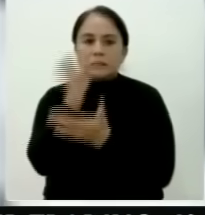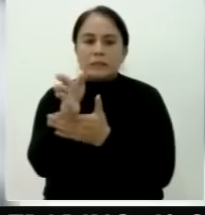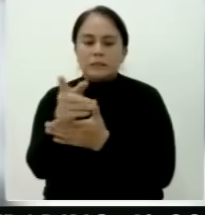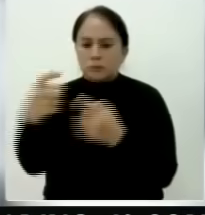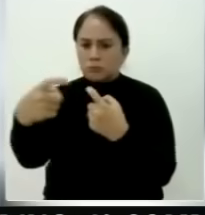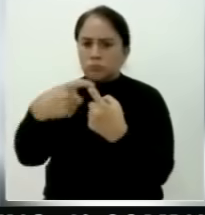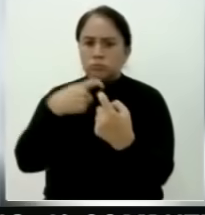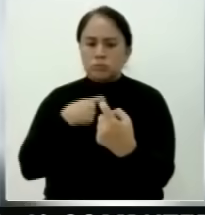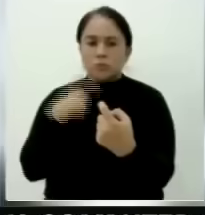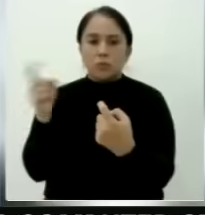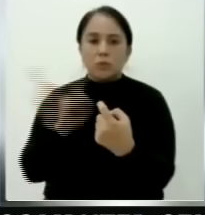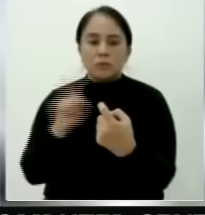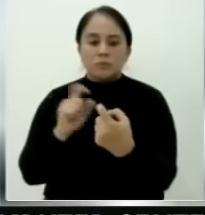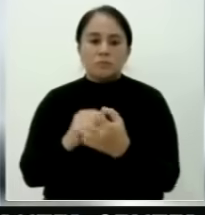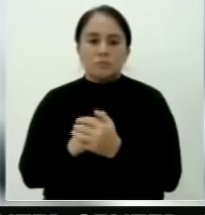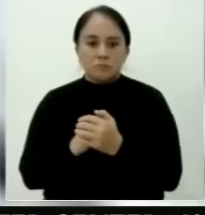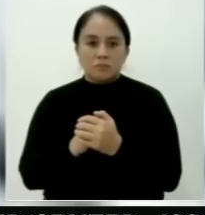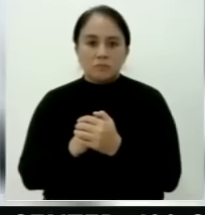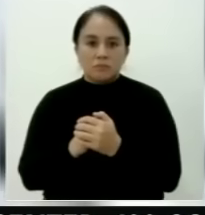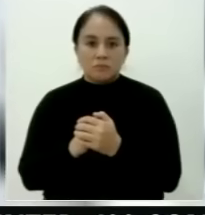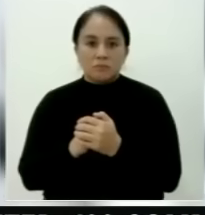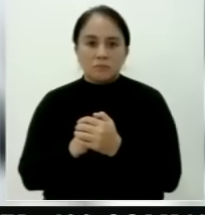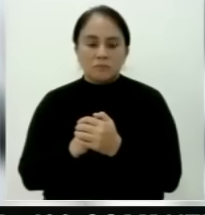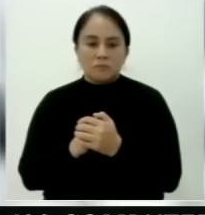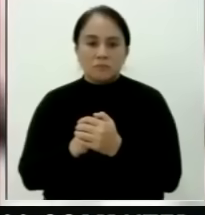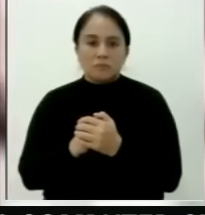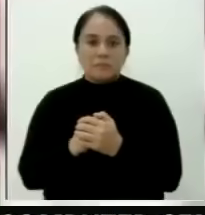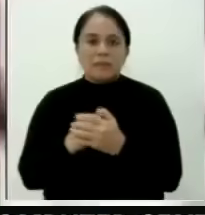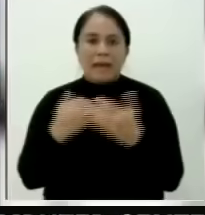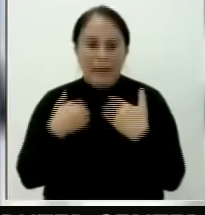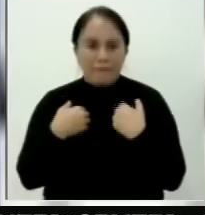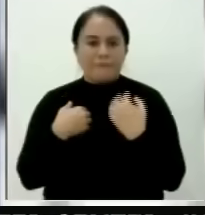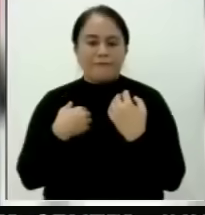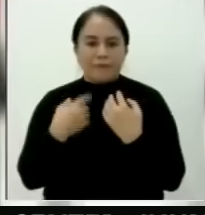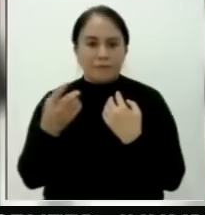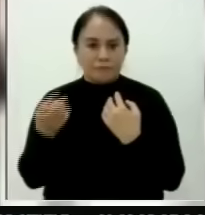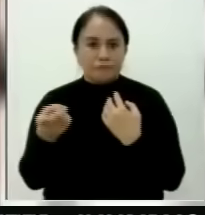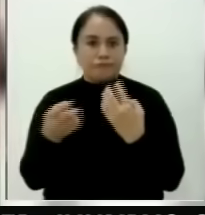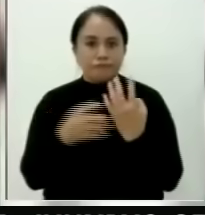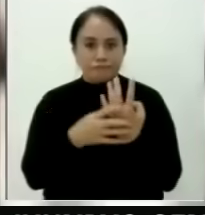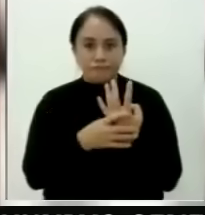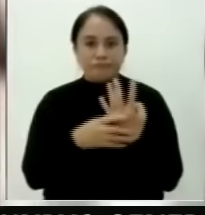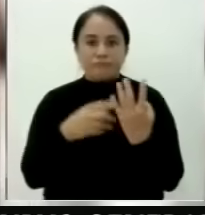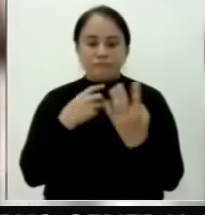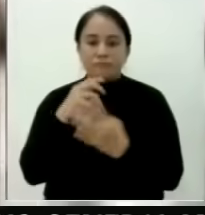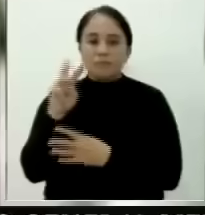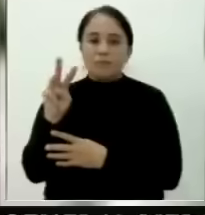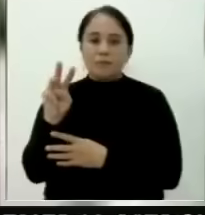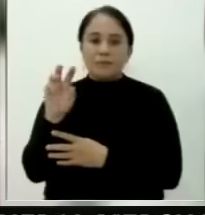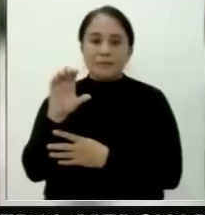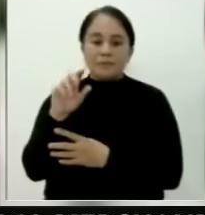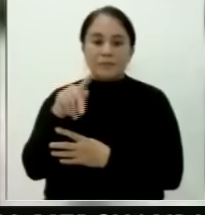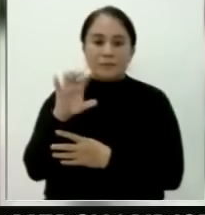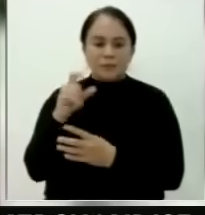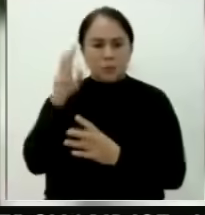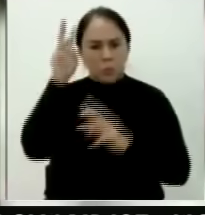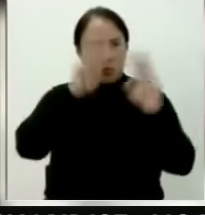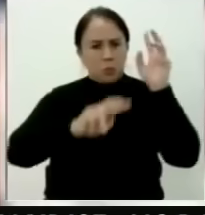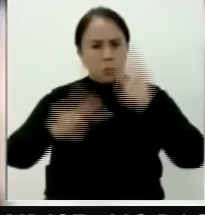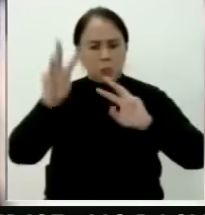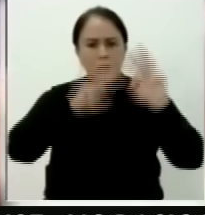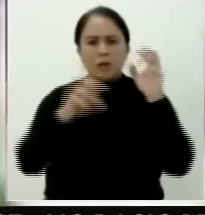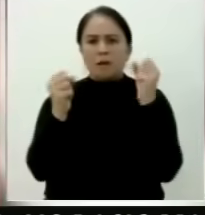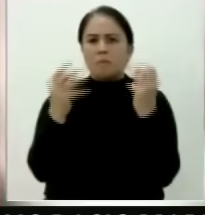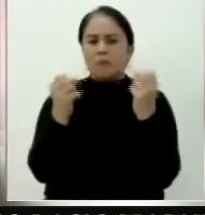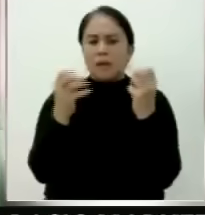na nandun po sila na nag-operate. Ayon sa WCPC, napapahala sila sa dumarami raw na bilang